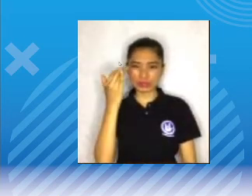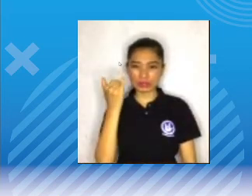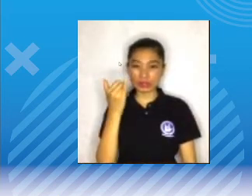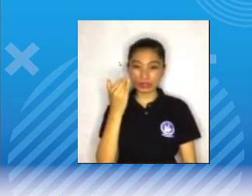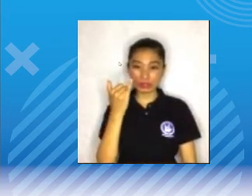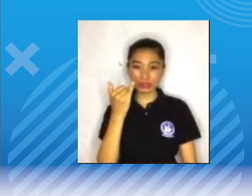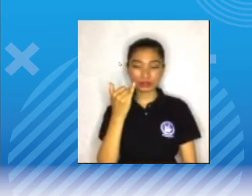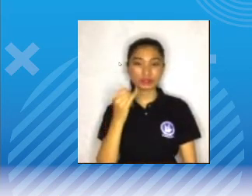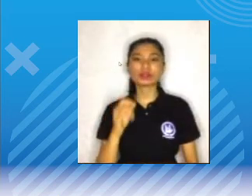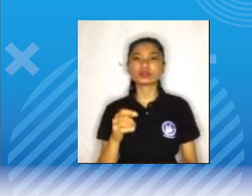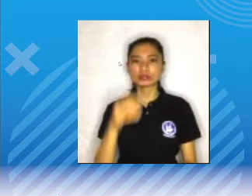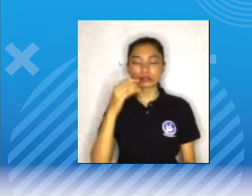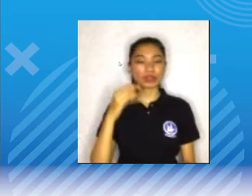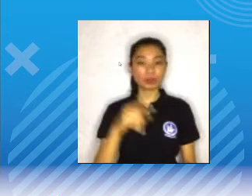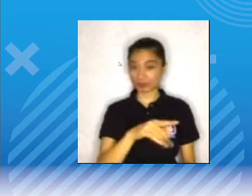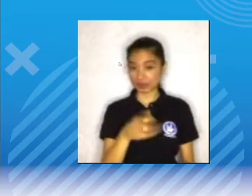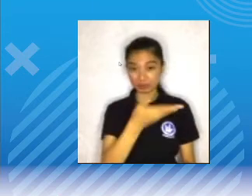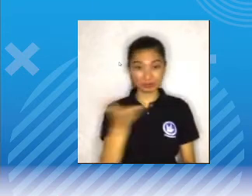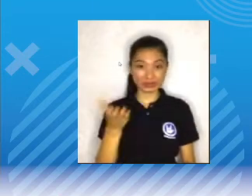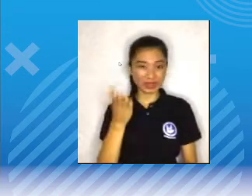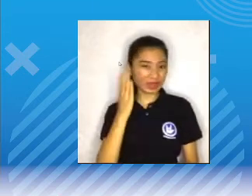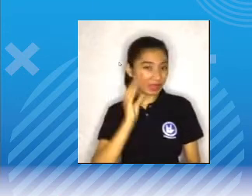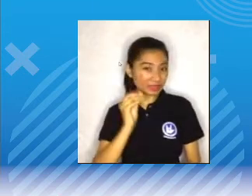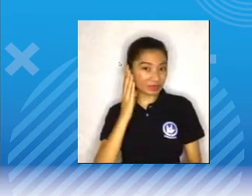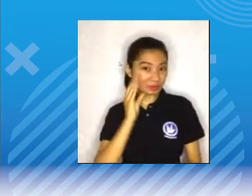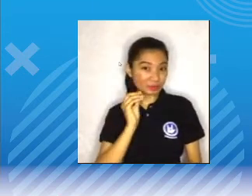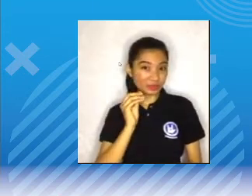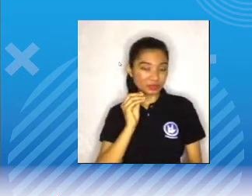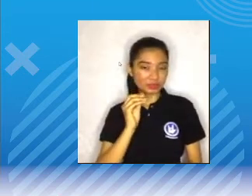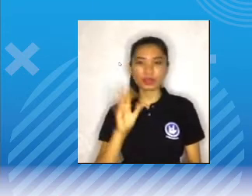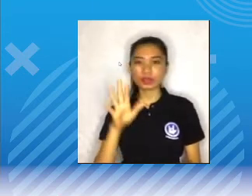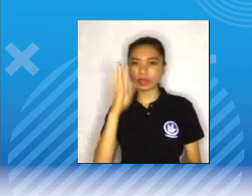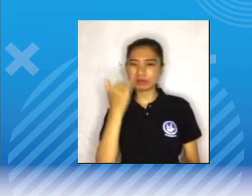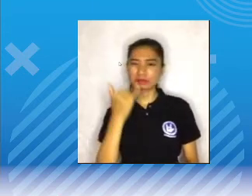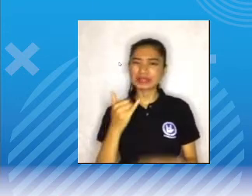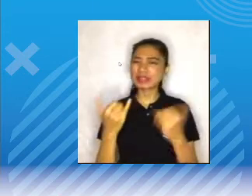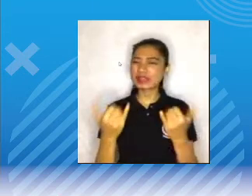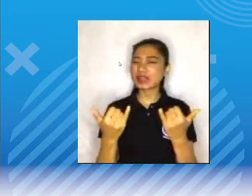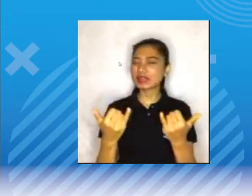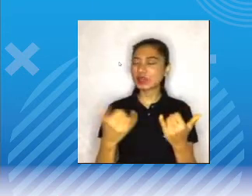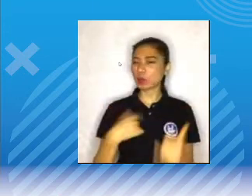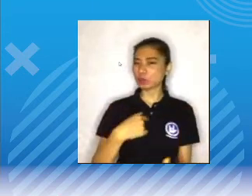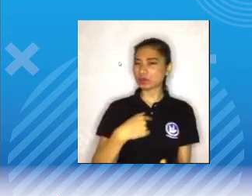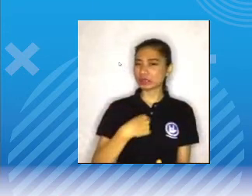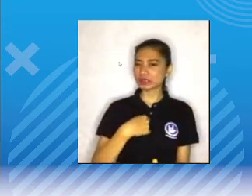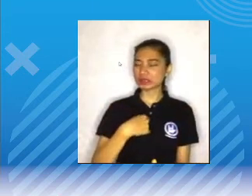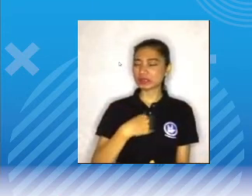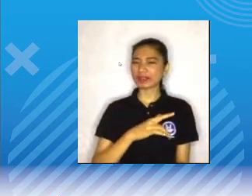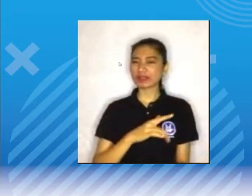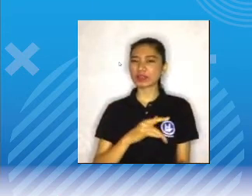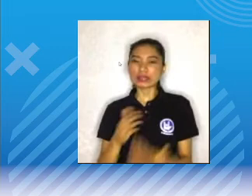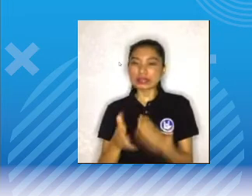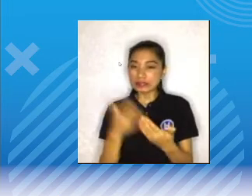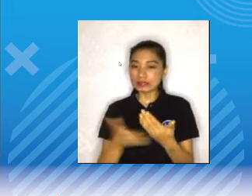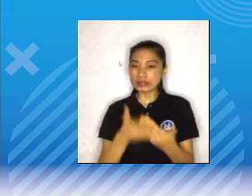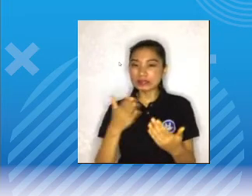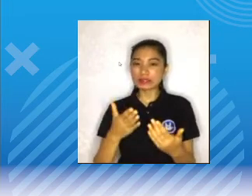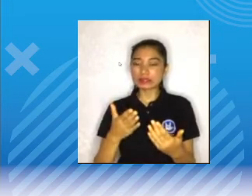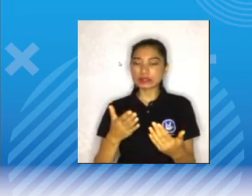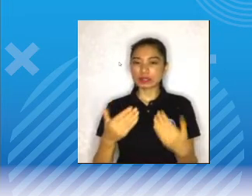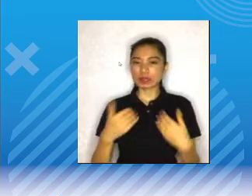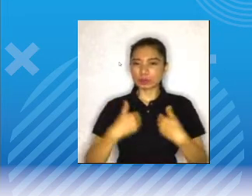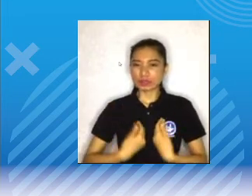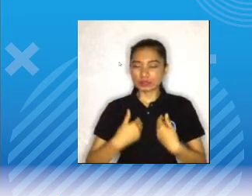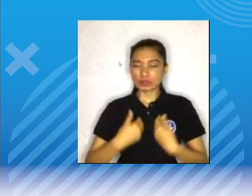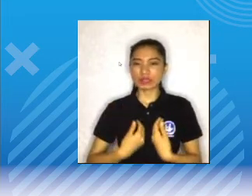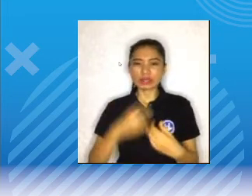Pero bakit ngayon parang ang daling mapagod, ang hirap magtrabaho, ang hirap mag-focus? So let me